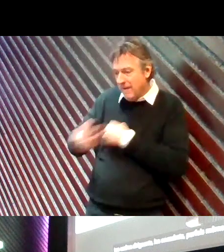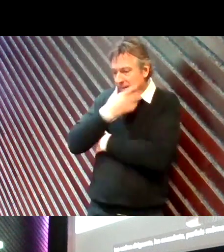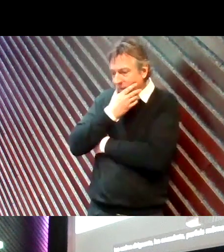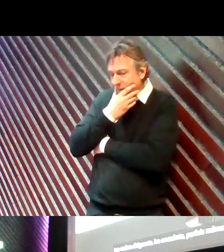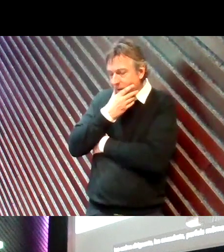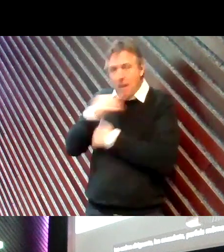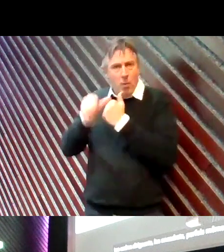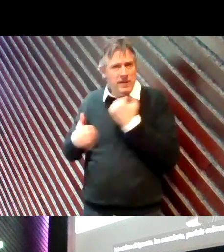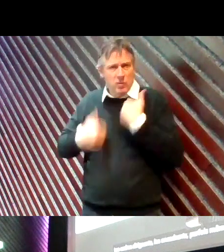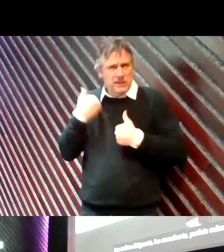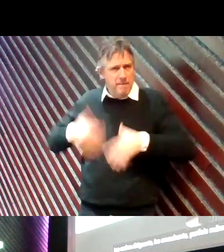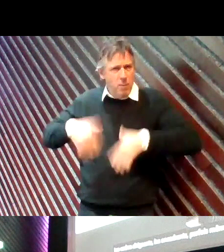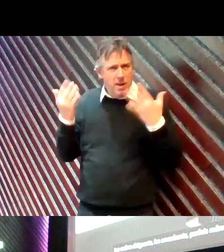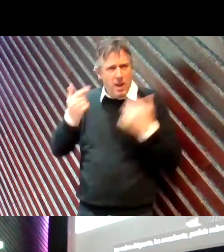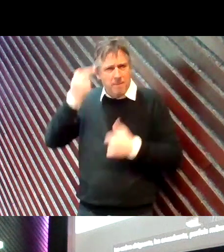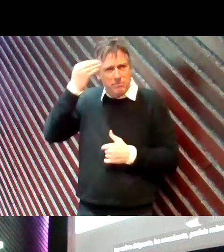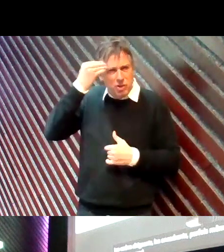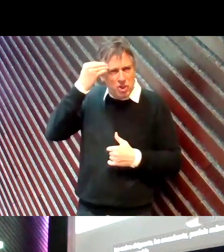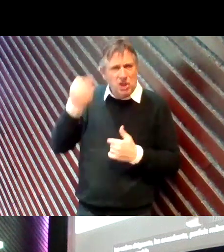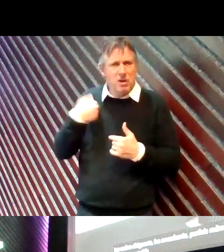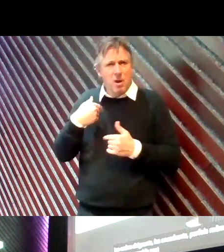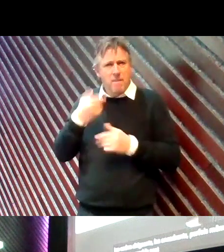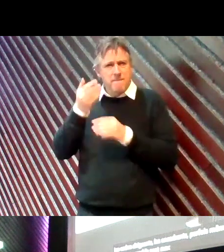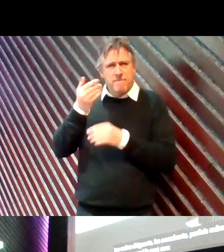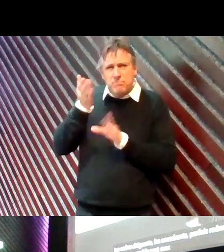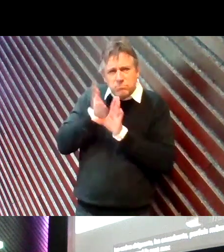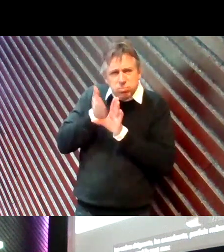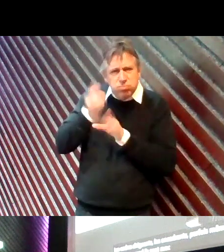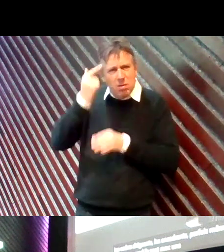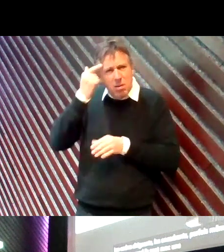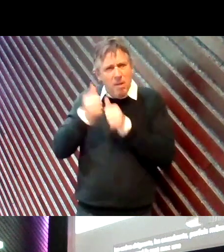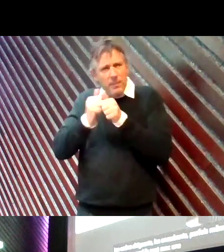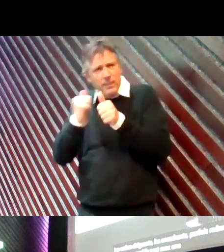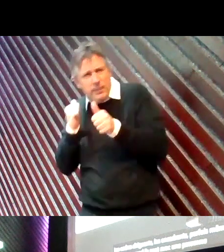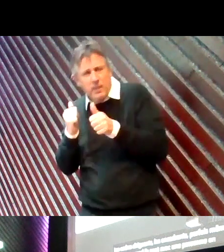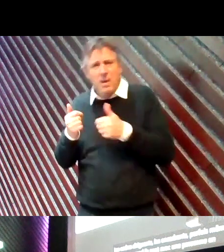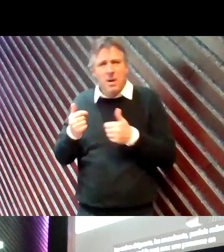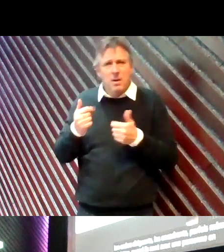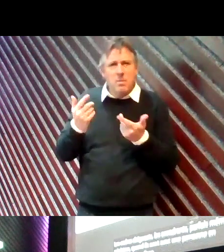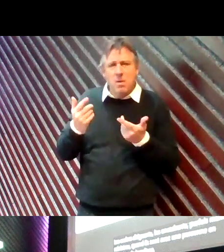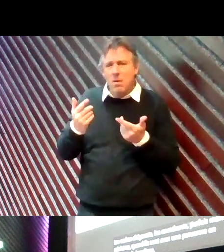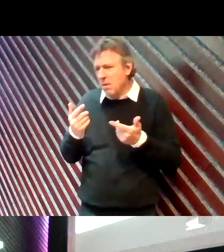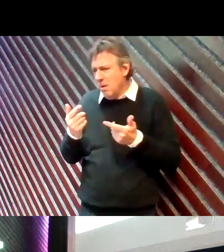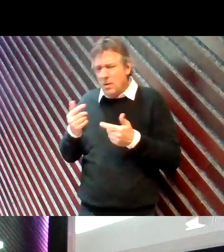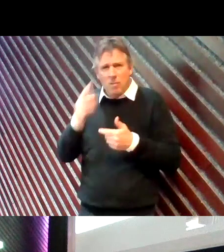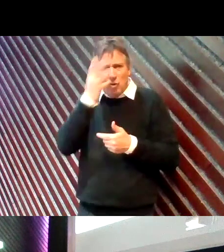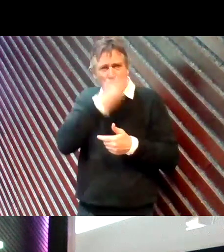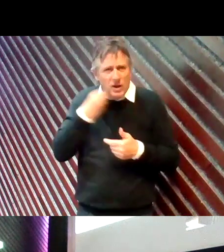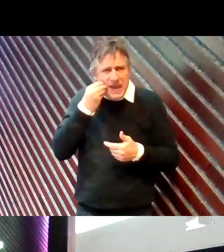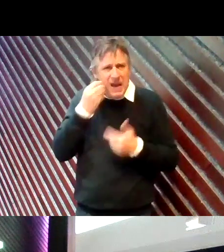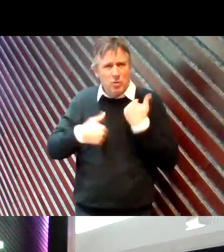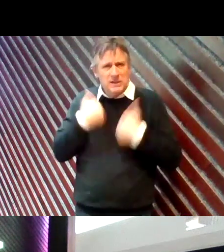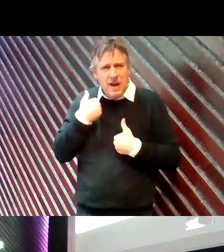quel que soit le type de handicap, handicap psychique, cognitif, mental, tout ce qui est handicap invisible, tout ce qui est handicap sensoriel, tout ce qui est également